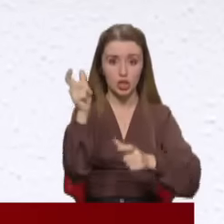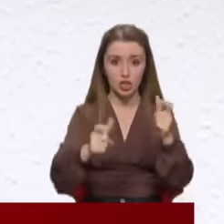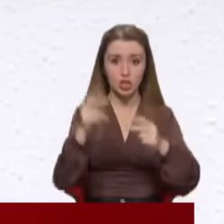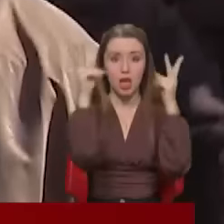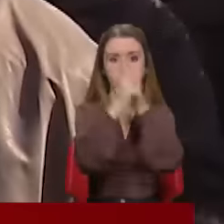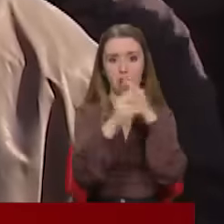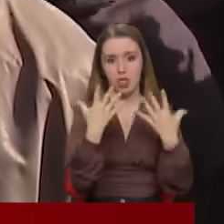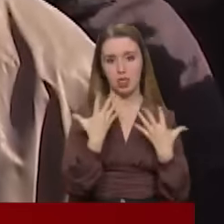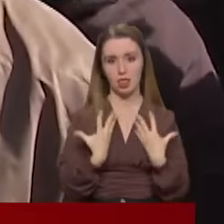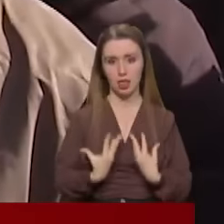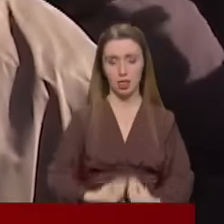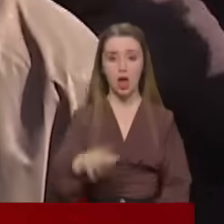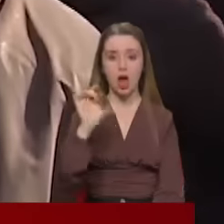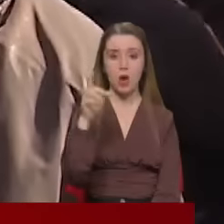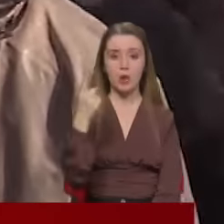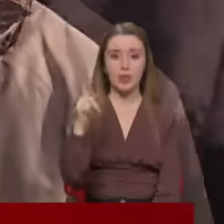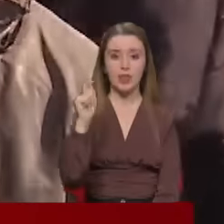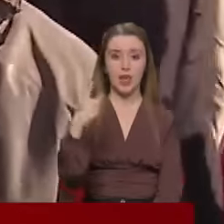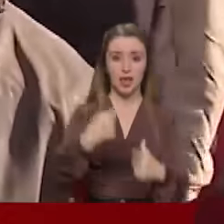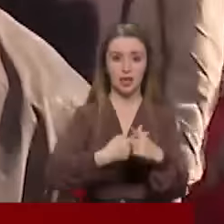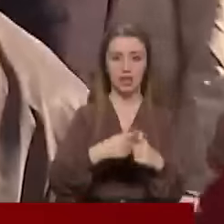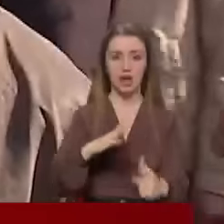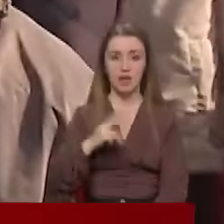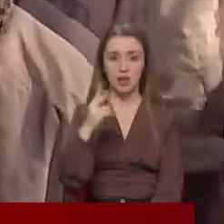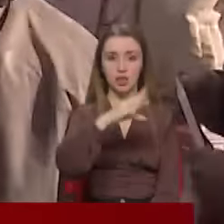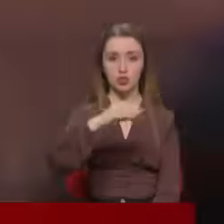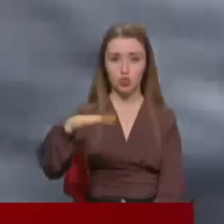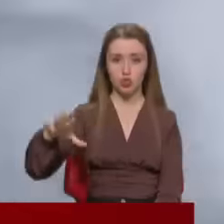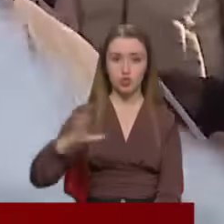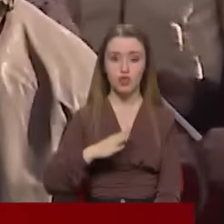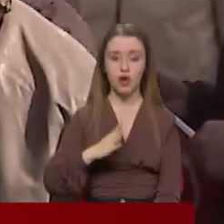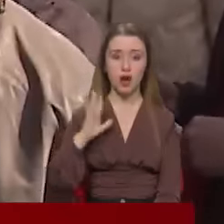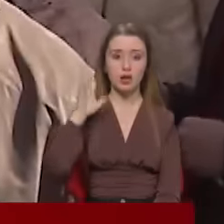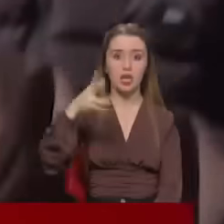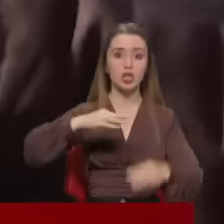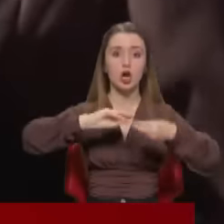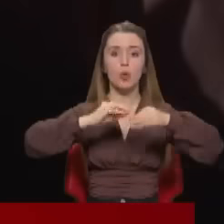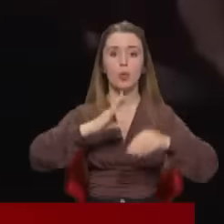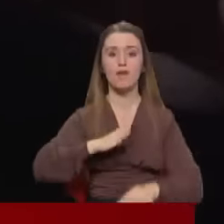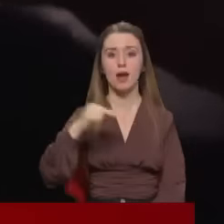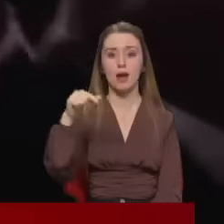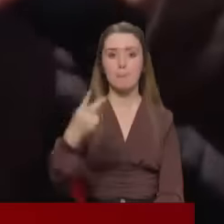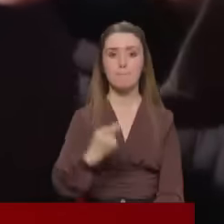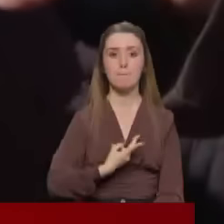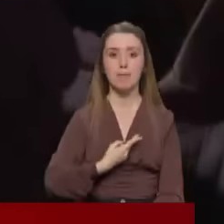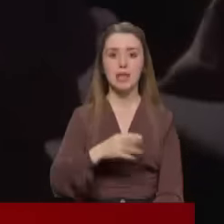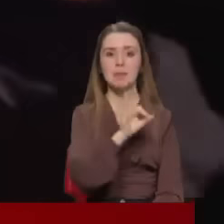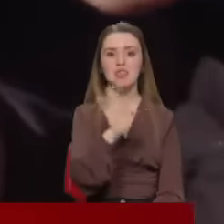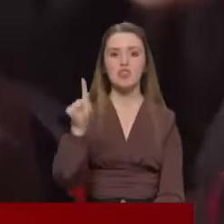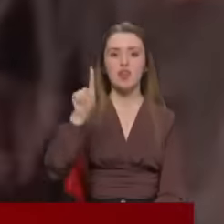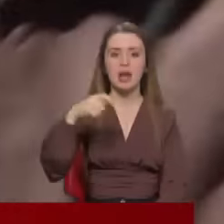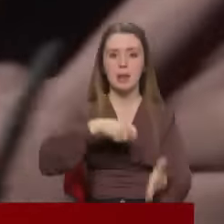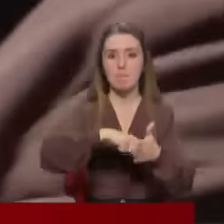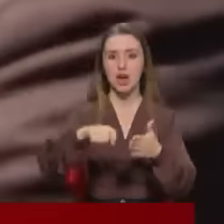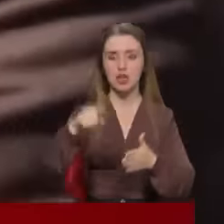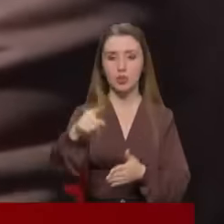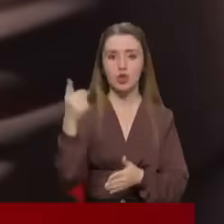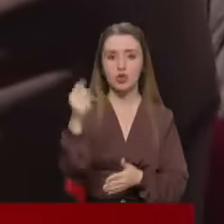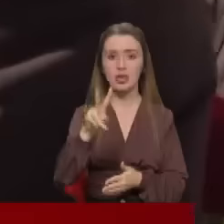hayalleri yıkıldı. 15 bin TL kiraya oturuyorum. 2 tane çocuğum var. Gelecek kaygısı yaşıyorum. Bu benim sıfır vergili maaş bodrum.